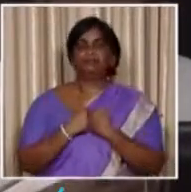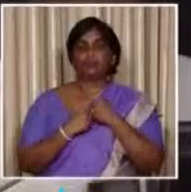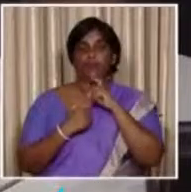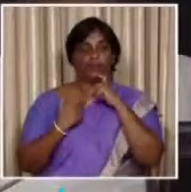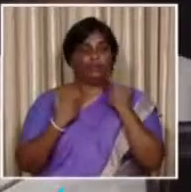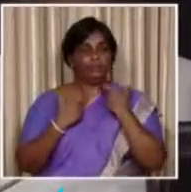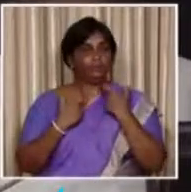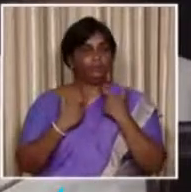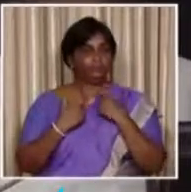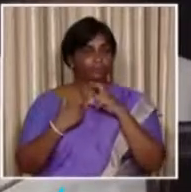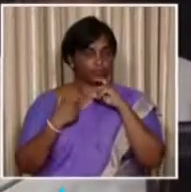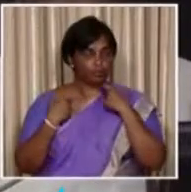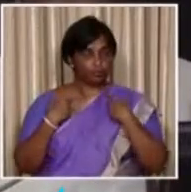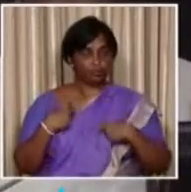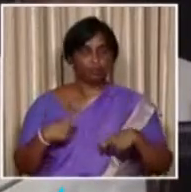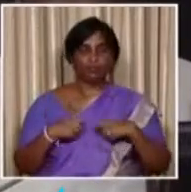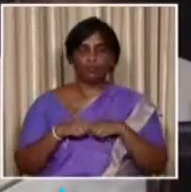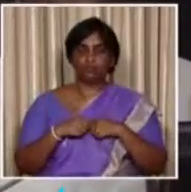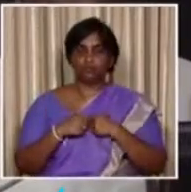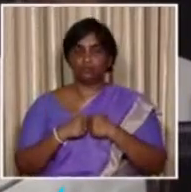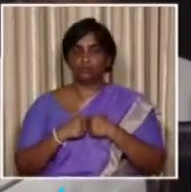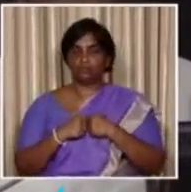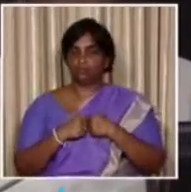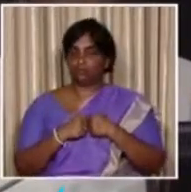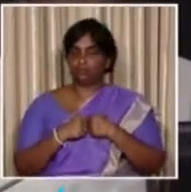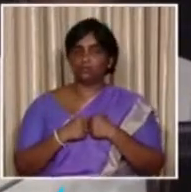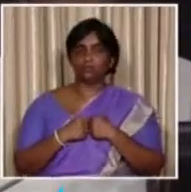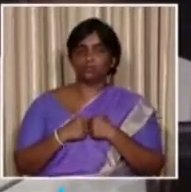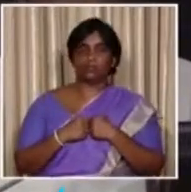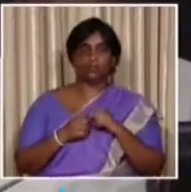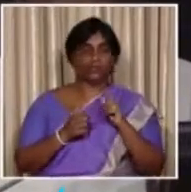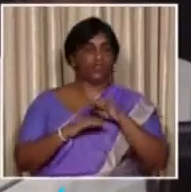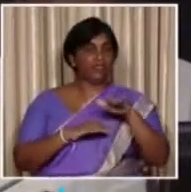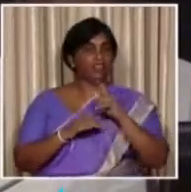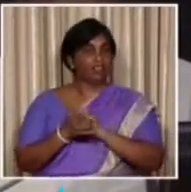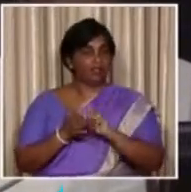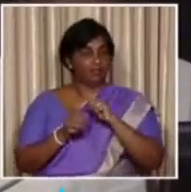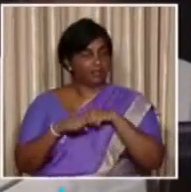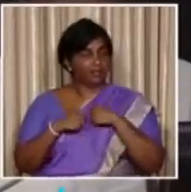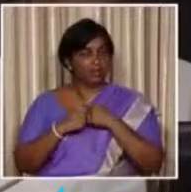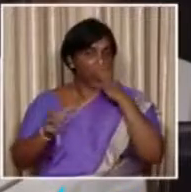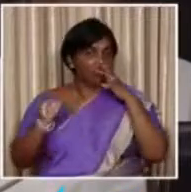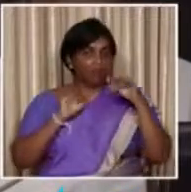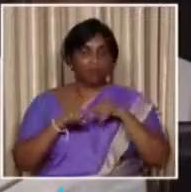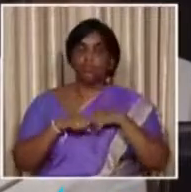පෙරගදෝරු සංගමය, නීතිඥ සංගමය, මොකද්ද මේ නොතාරිස් සංගමය සහ මිනුම්